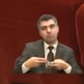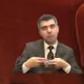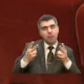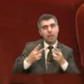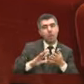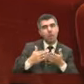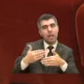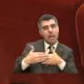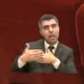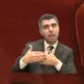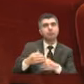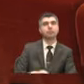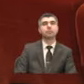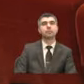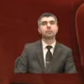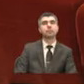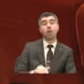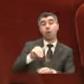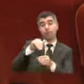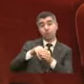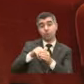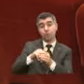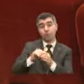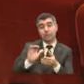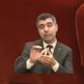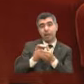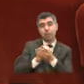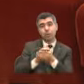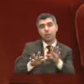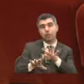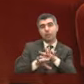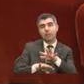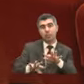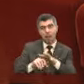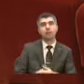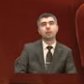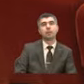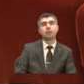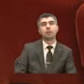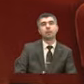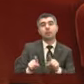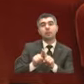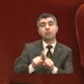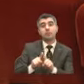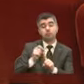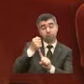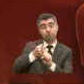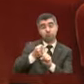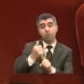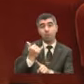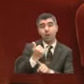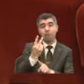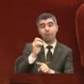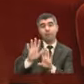الشأن. وبالنسبة لصندوق التماسك الاجتماعي، طبعا هذا صندوق كان من الإنجازات الكبيرة التي أنجزت في